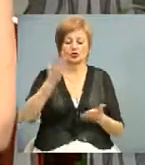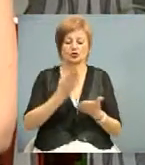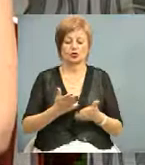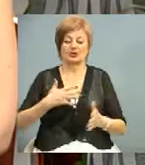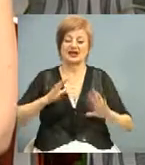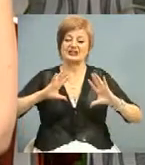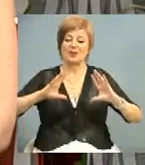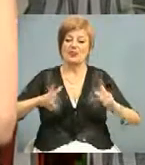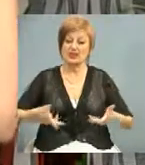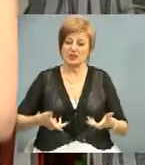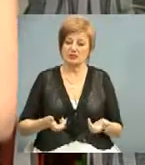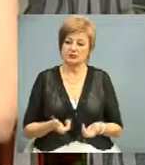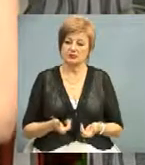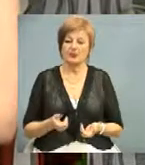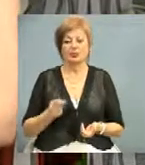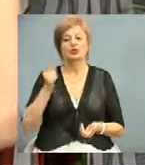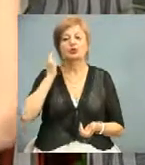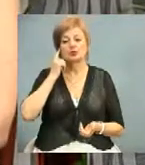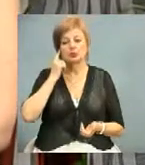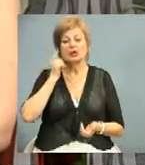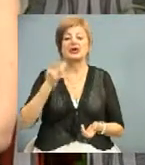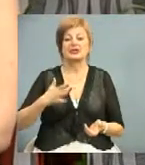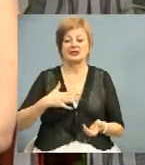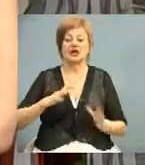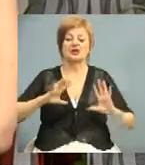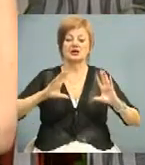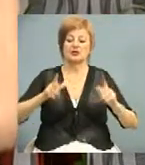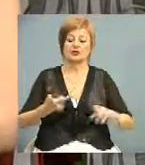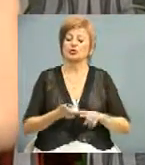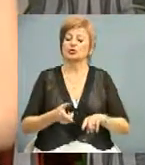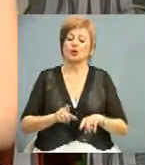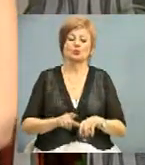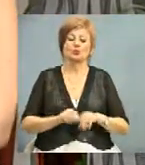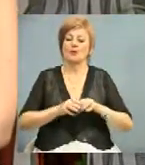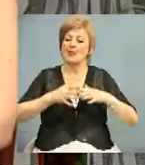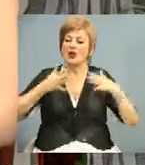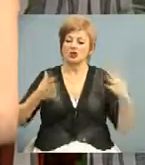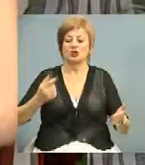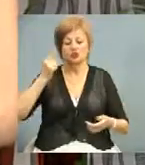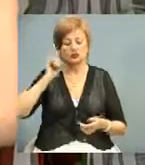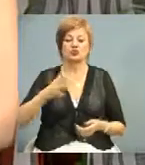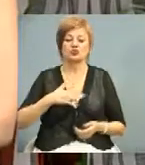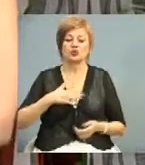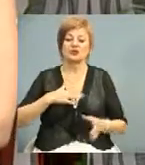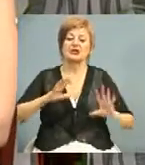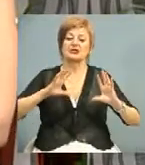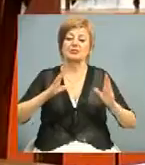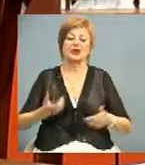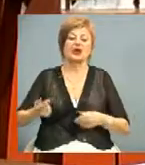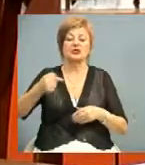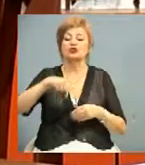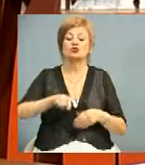нашій планеті, так? Так. Як ти гадаєш, наша планета дуже-дуже велика. Що тобі відомо про планету нашу? Що там знаходиться на її